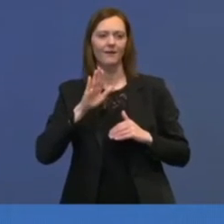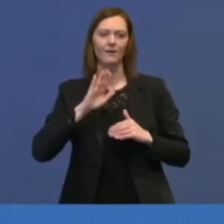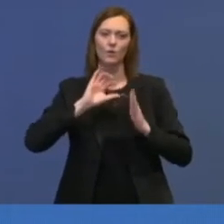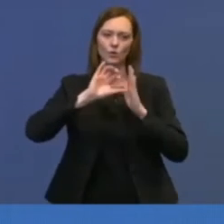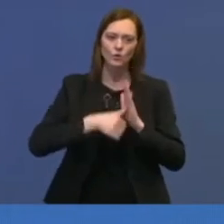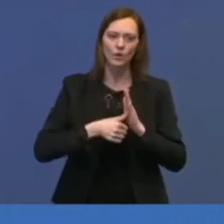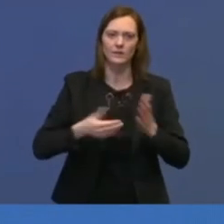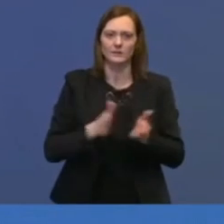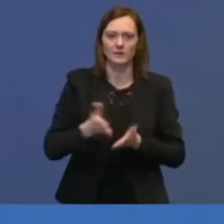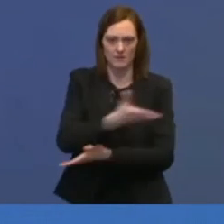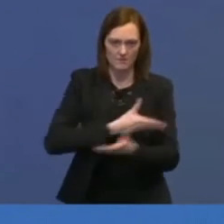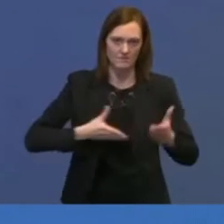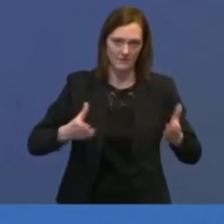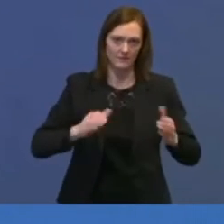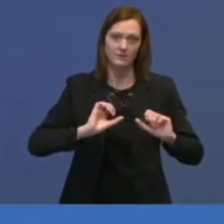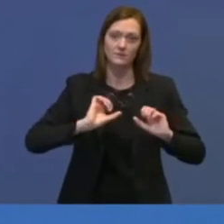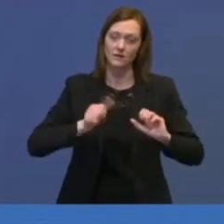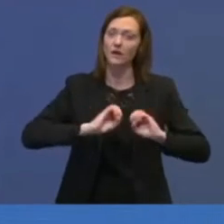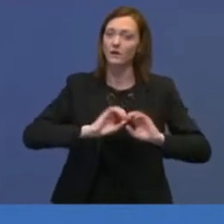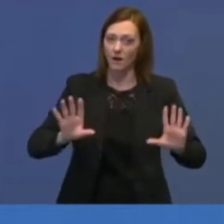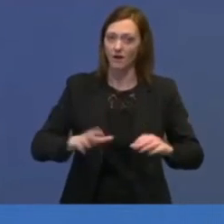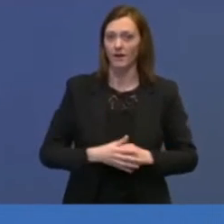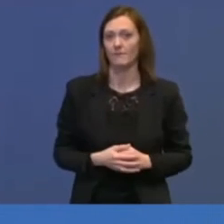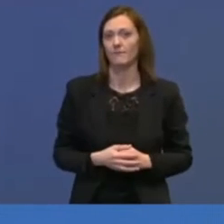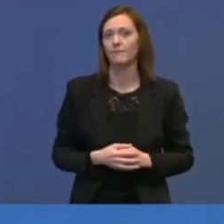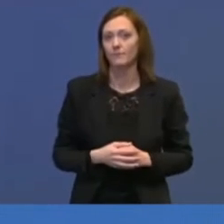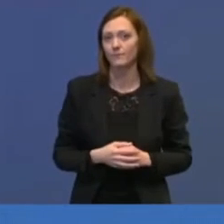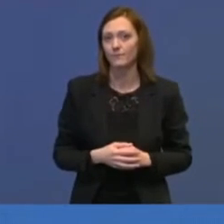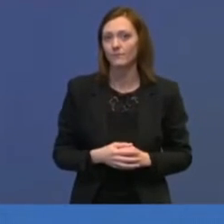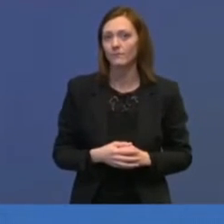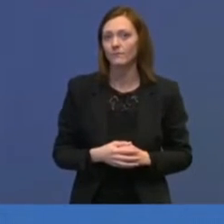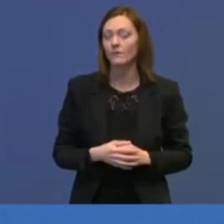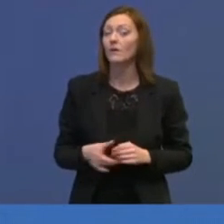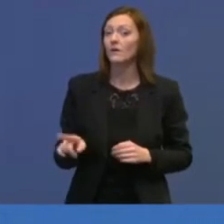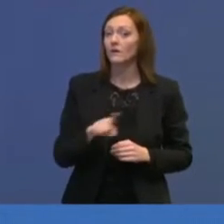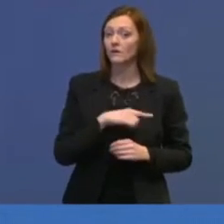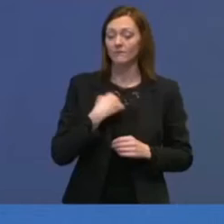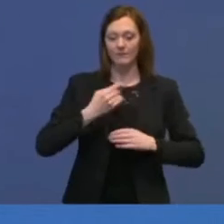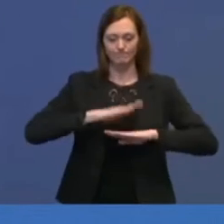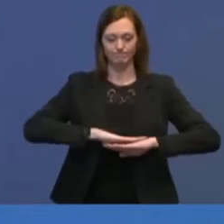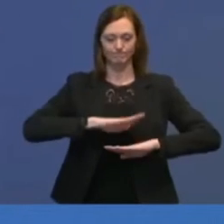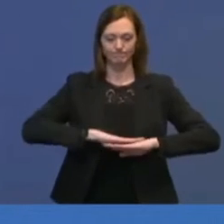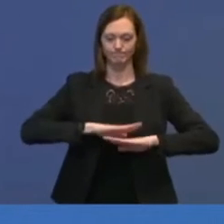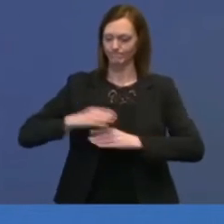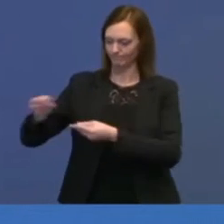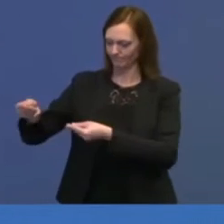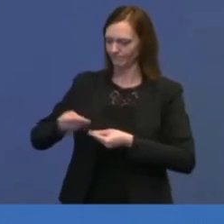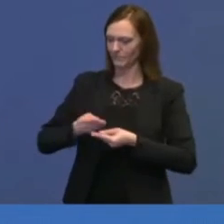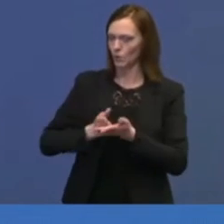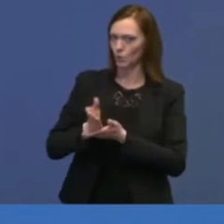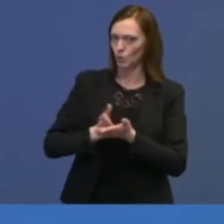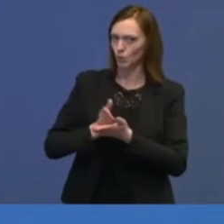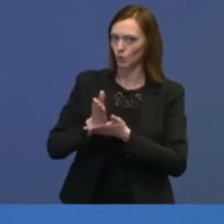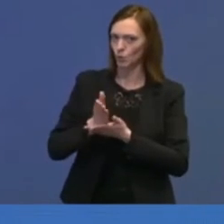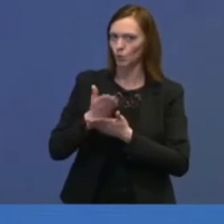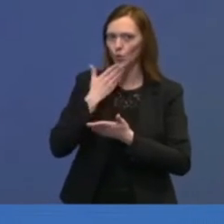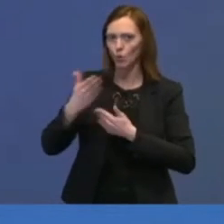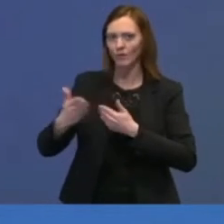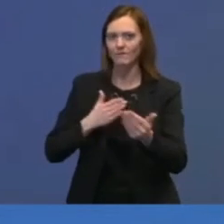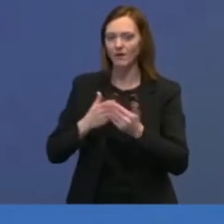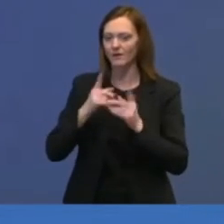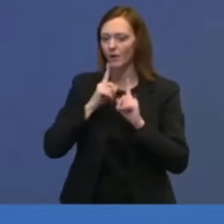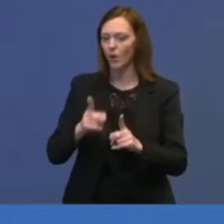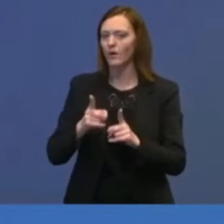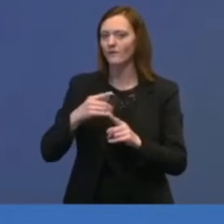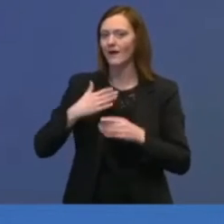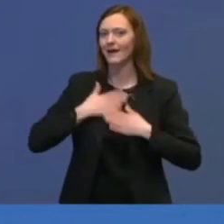Wainuku guguleysan doonaa arintaas. Gudehaan waxa nuku aamadaku salayne taloyin waqan oo laga bbaraan tagi oo anuka halay haidaha